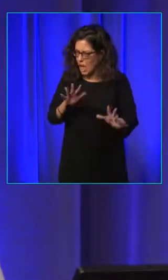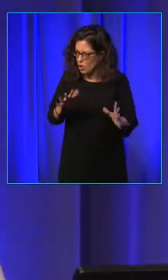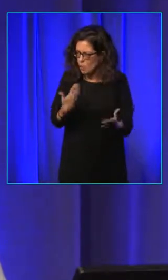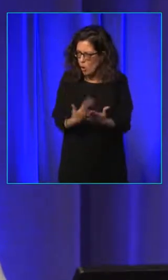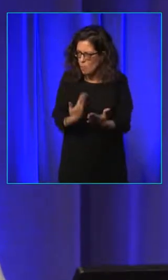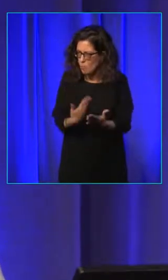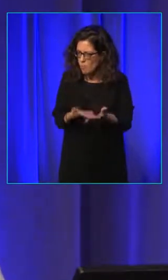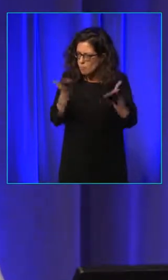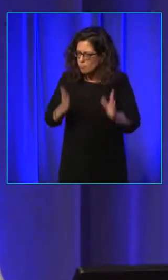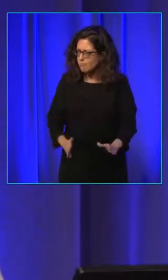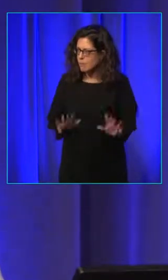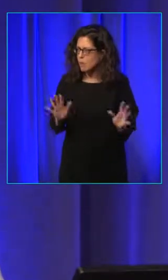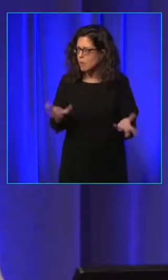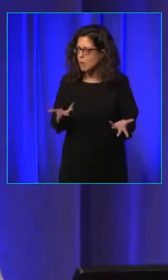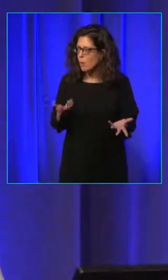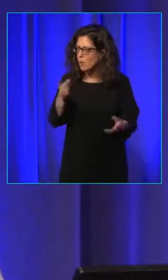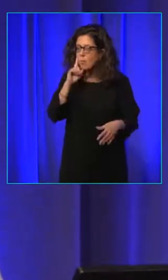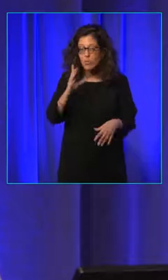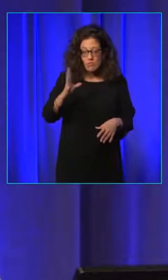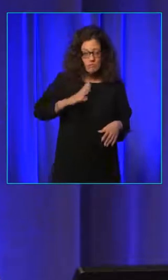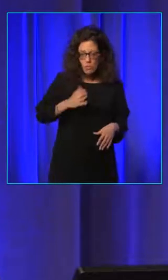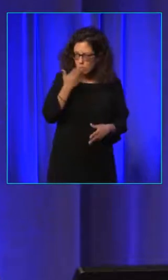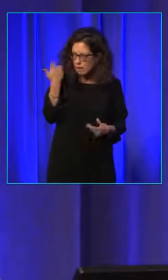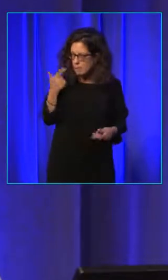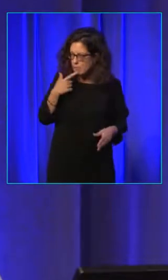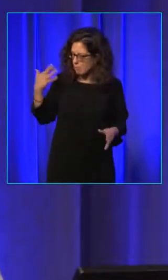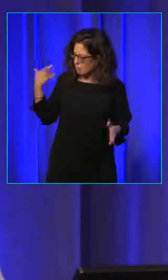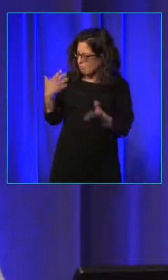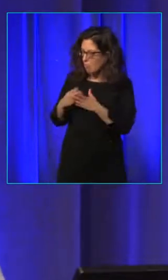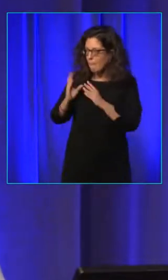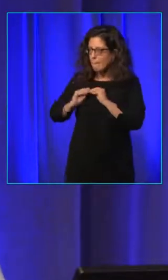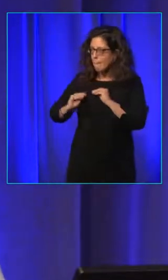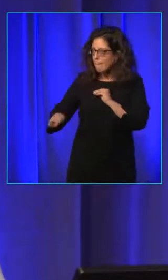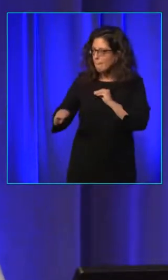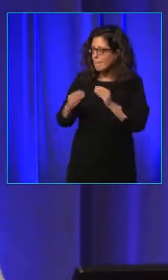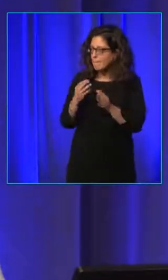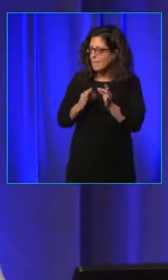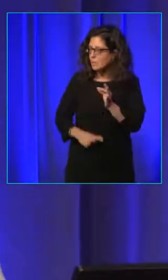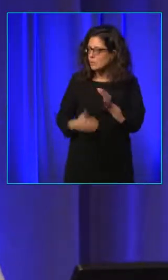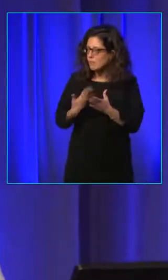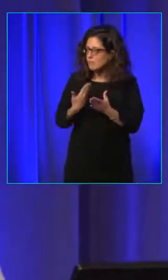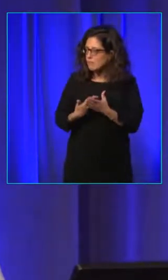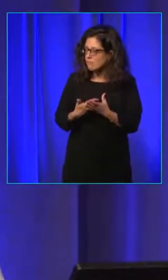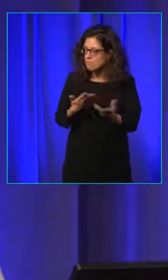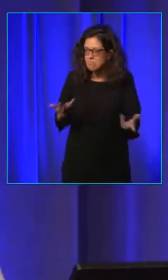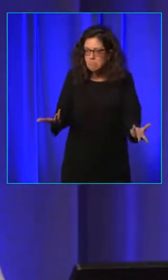ceci, parce qu'on ne savait pas, parce que ça n'a jamais été fait. Et